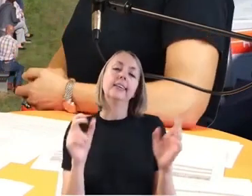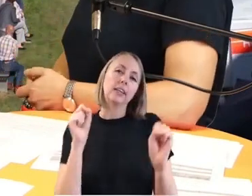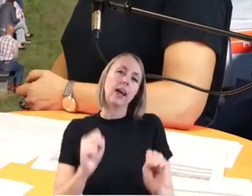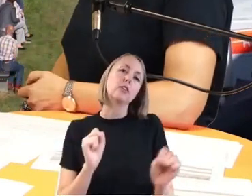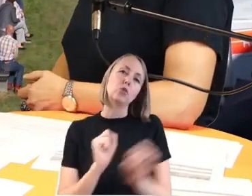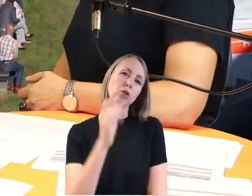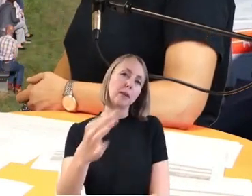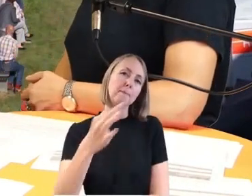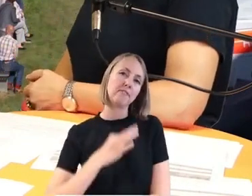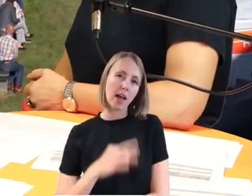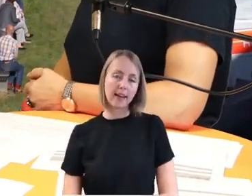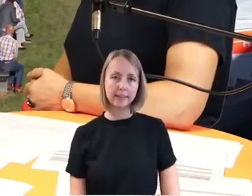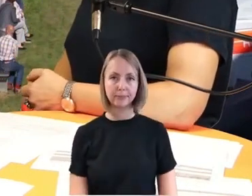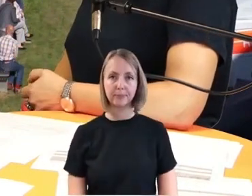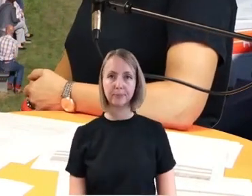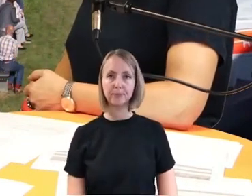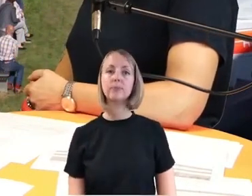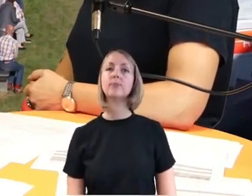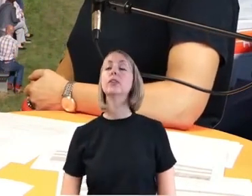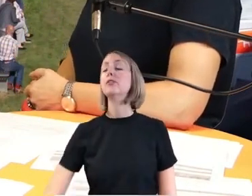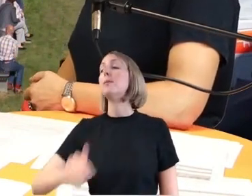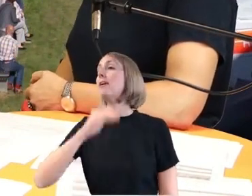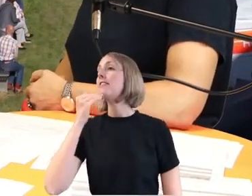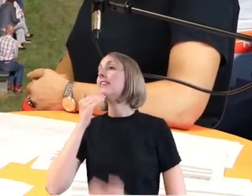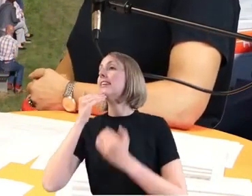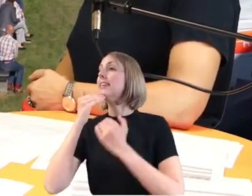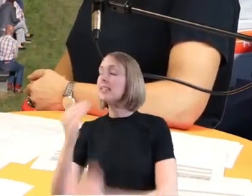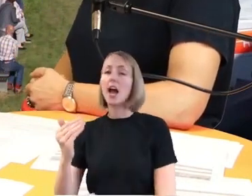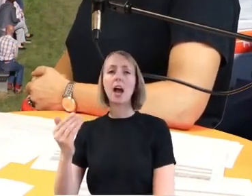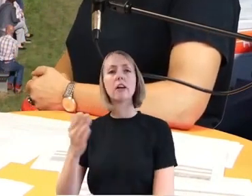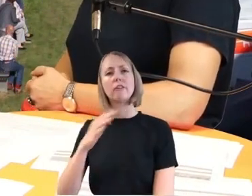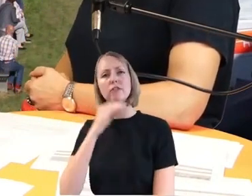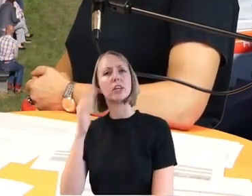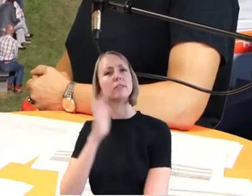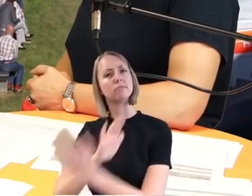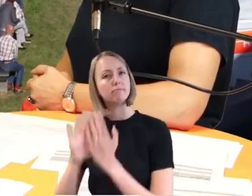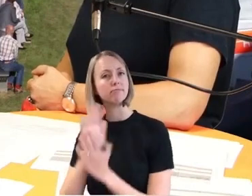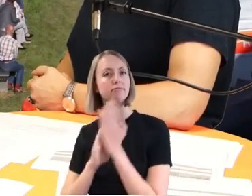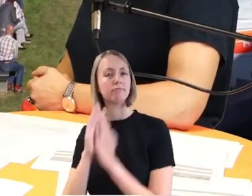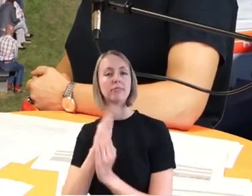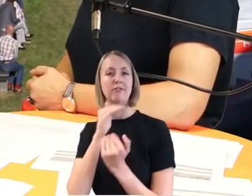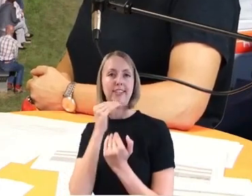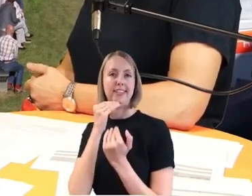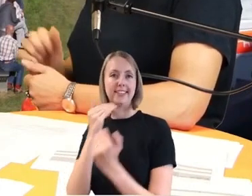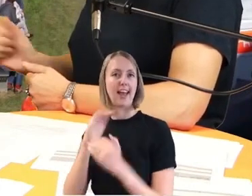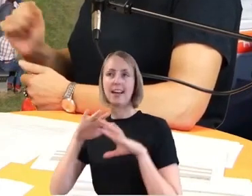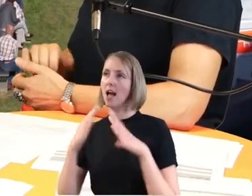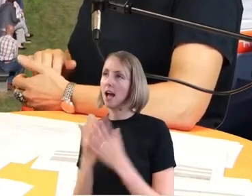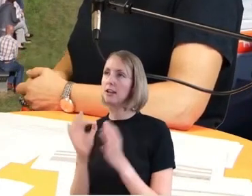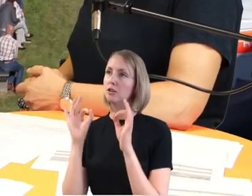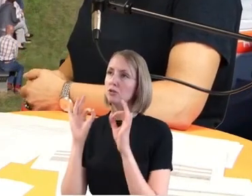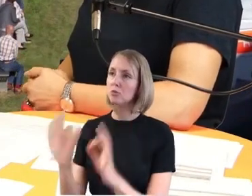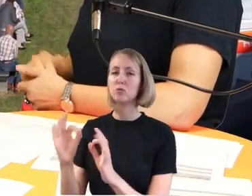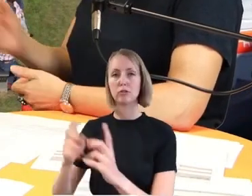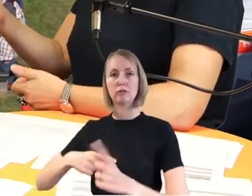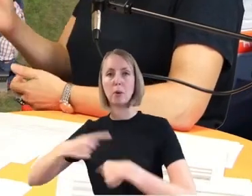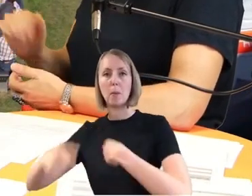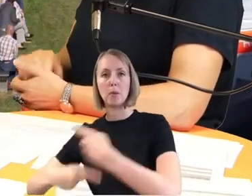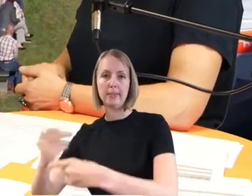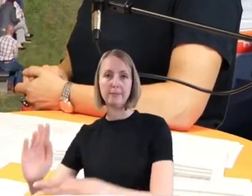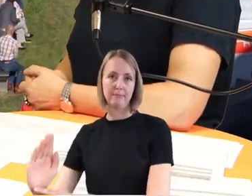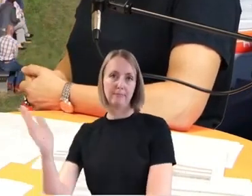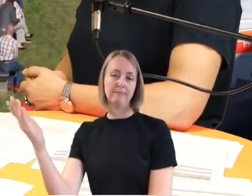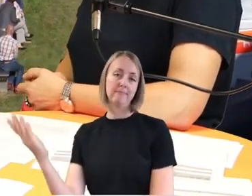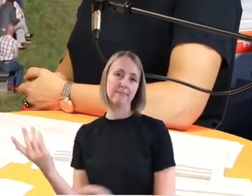Ich bedanke mich erstmal ganz herzlich irgendwie für die Ausführungen, wünsche auch noch alles Gute, auch für den Prozess, freue mich dann